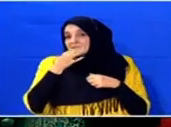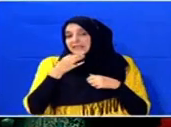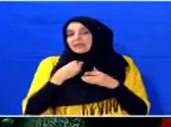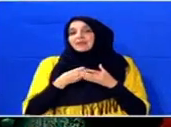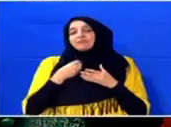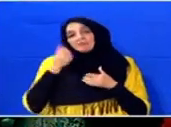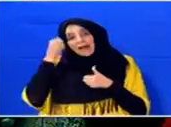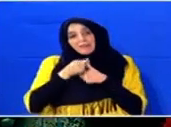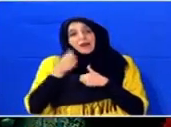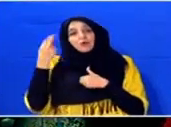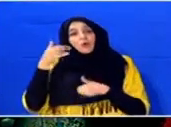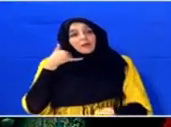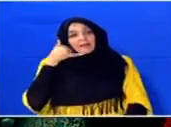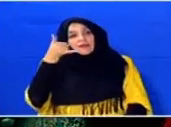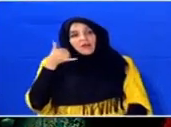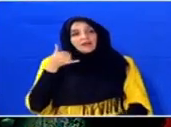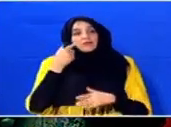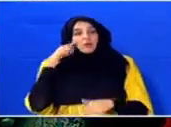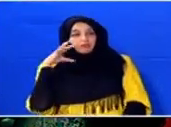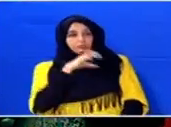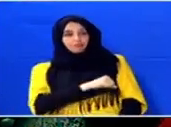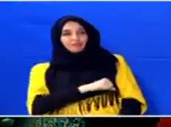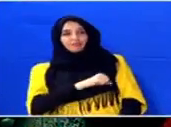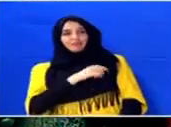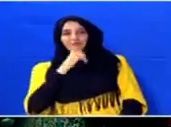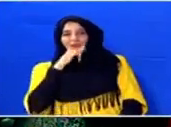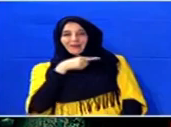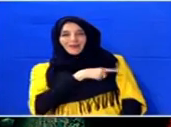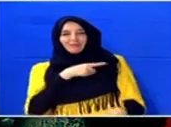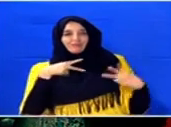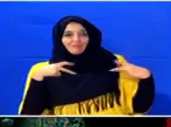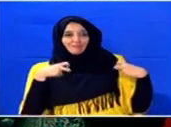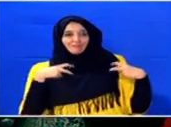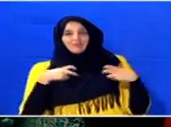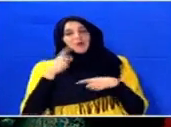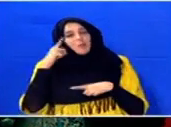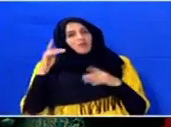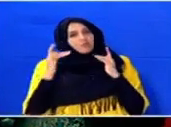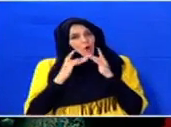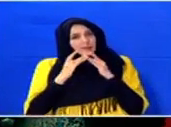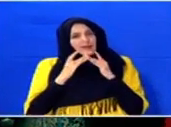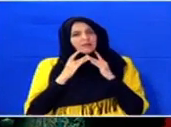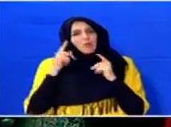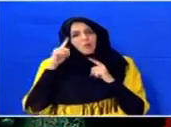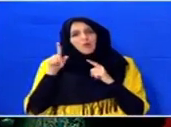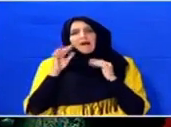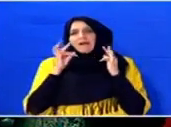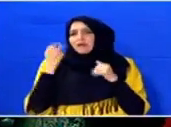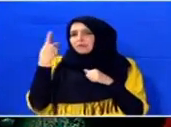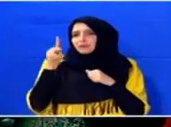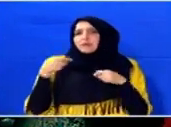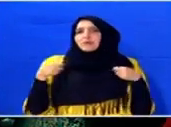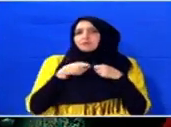بارقام الهاتف التي تشاهدونها في اسفل الشاشه للتواصل معنا من خلال عرضي